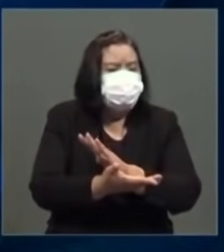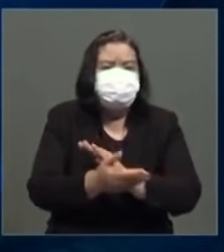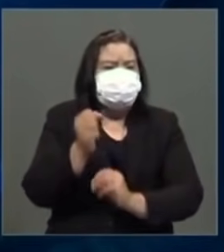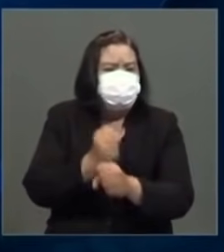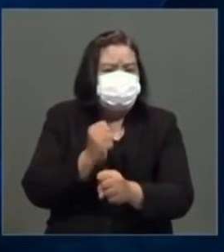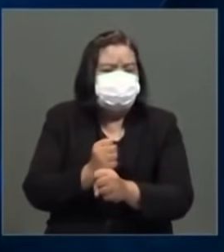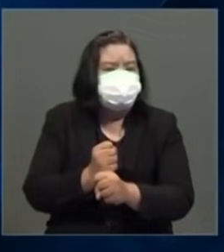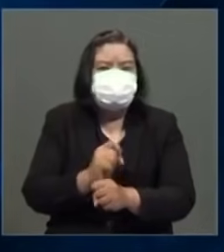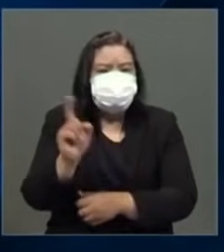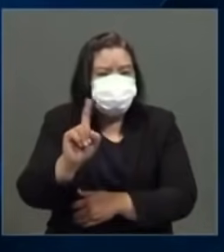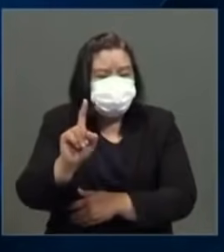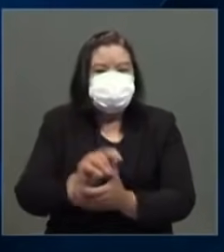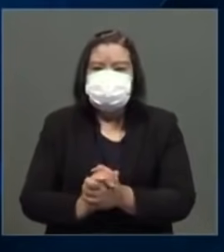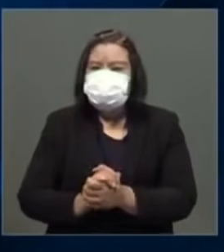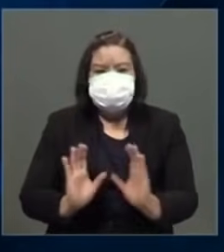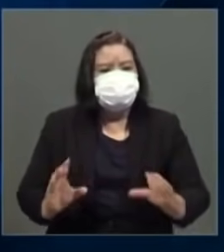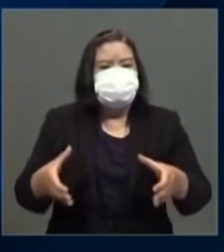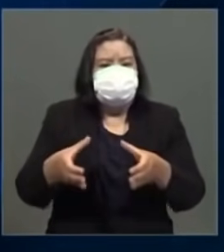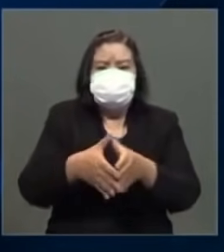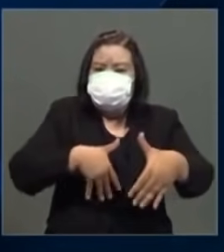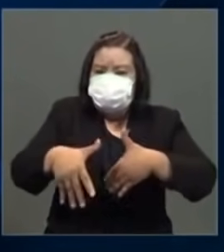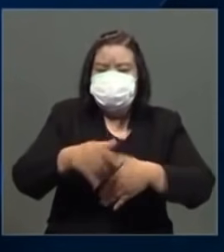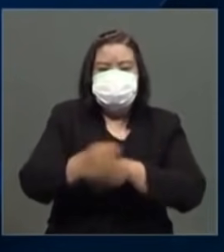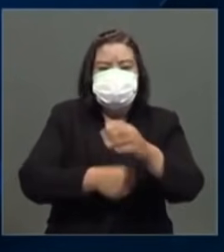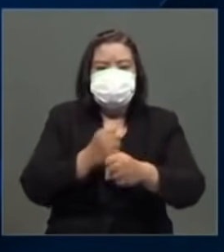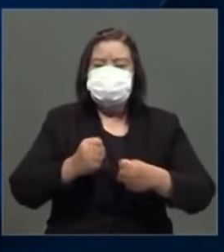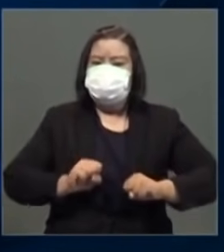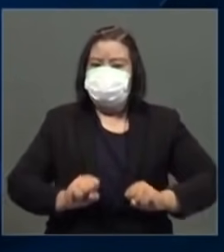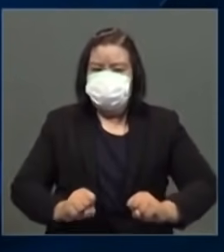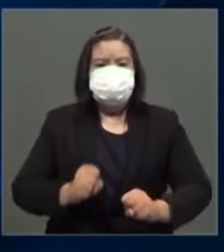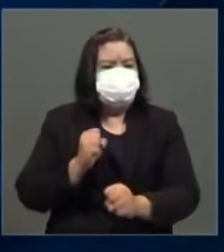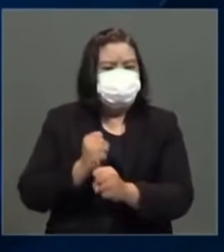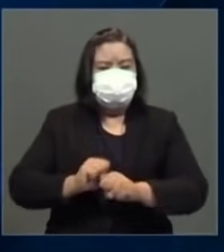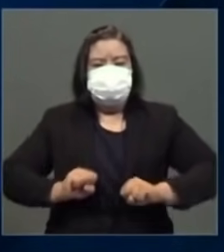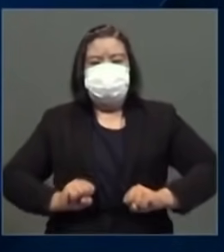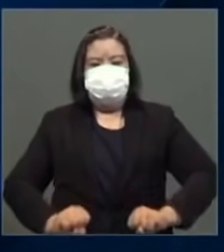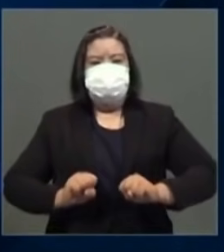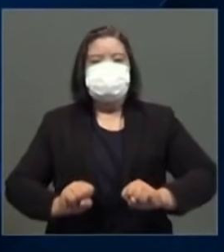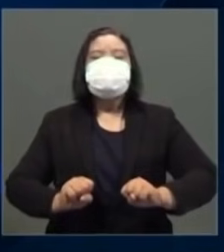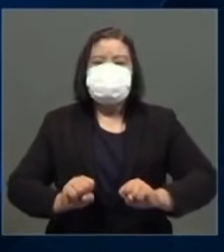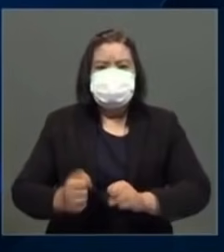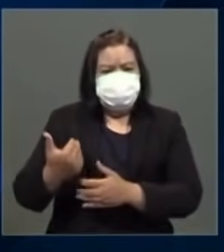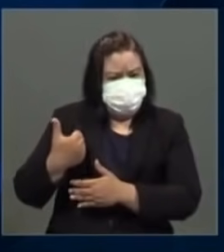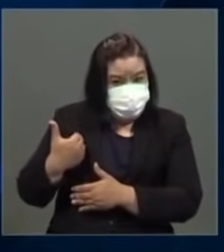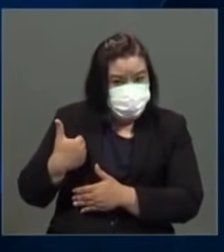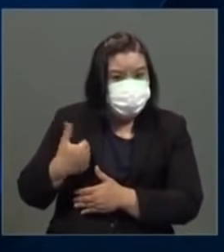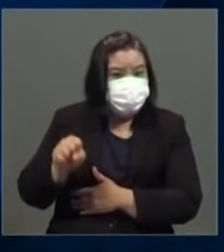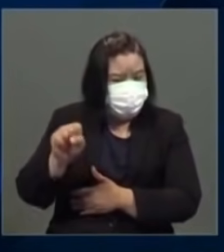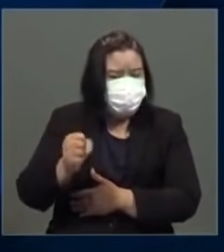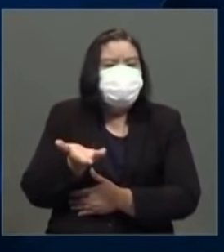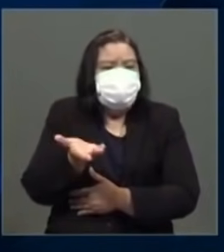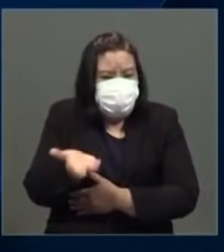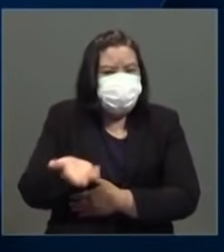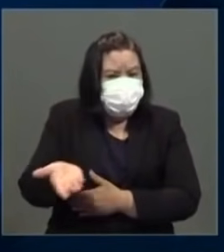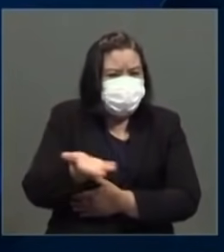ำหรับพี่น้องประชาชนคนที่ยังเป็นกลุ่มวัยหนุ่มสาววัยทำงานทั้งหลายที่ยังมีอยู่ถ้าขอความกรุณาท่